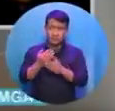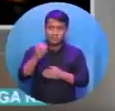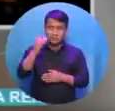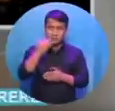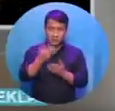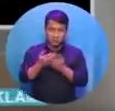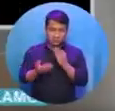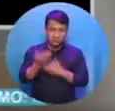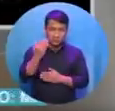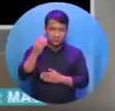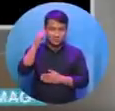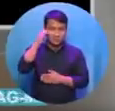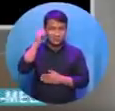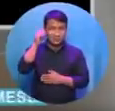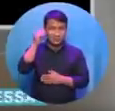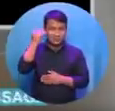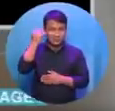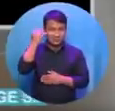magandang umaga po, sir.